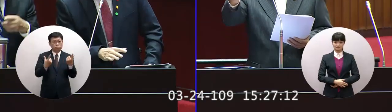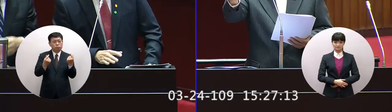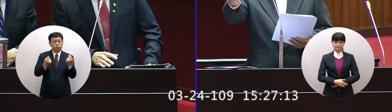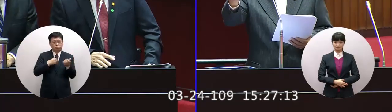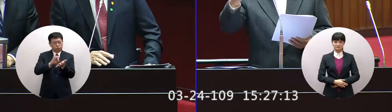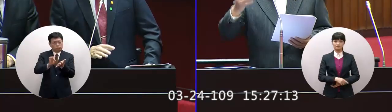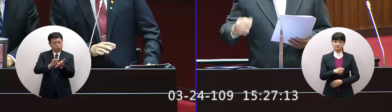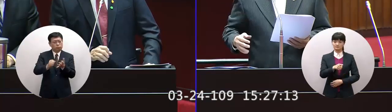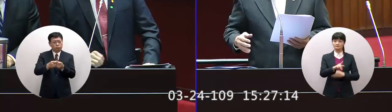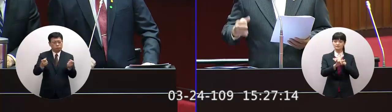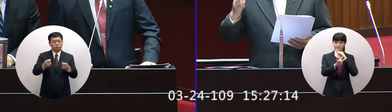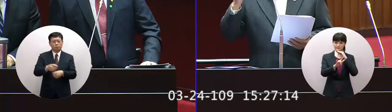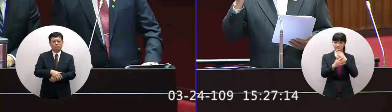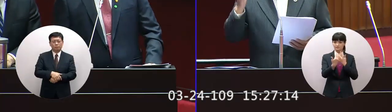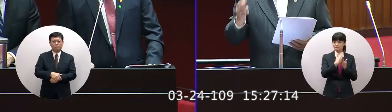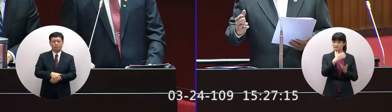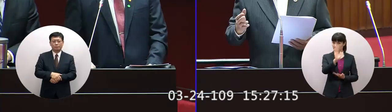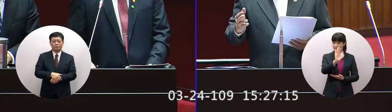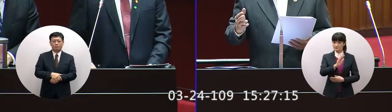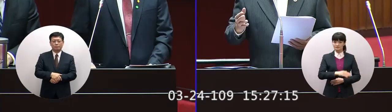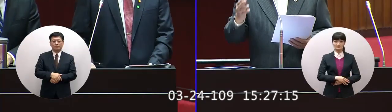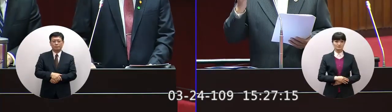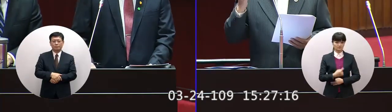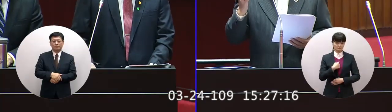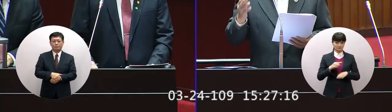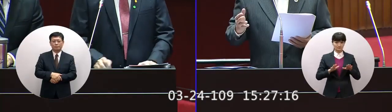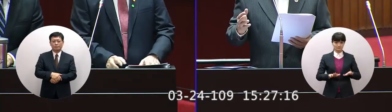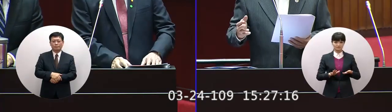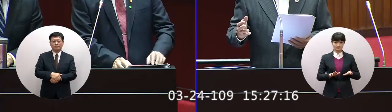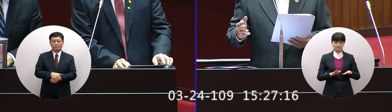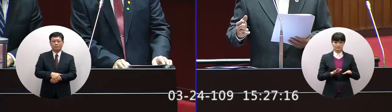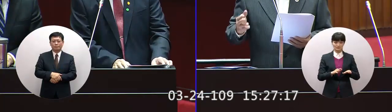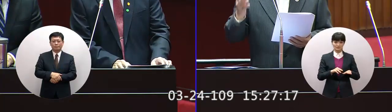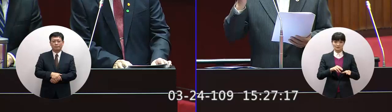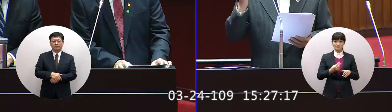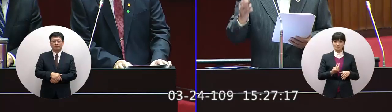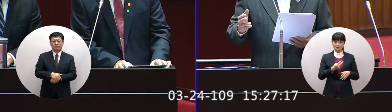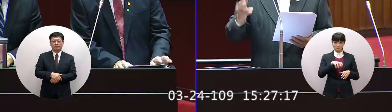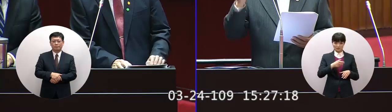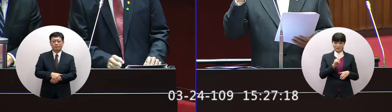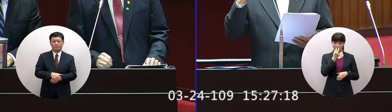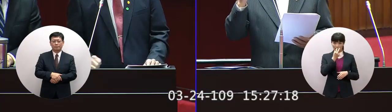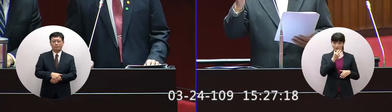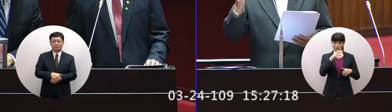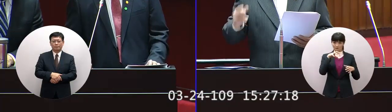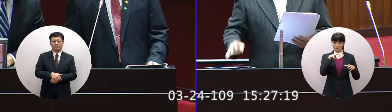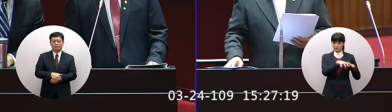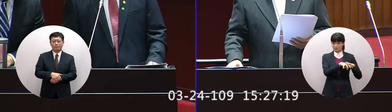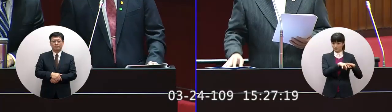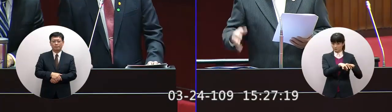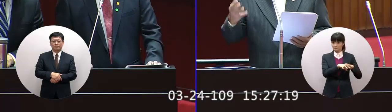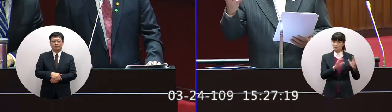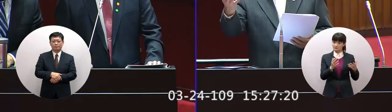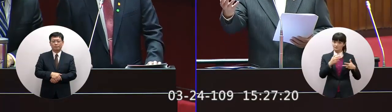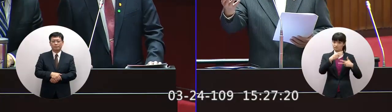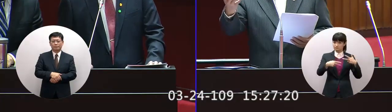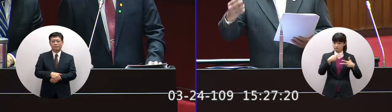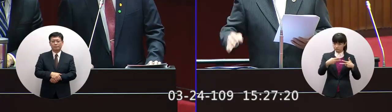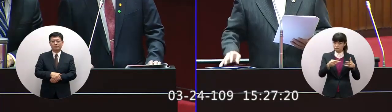遍在使用。 好，请让我讲完。我们现在的储气槽只能储存2周